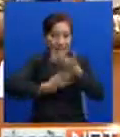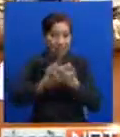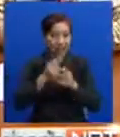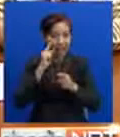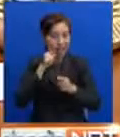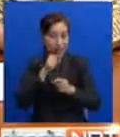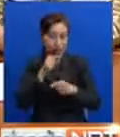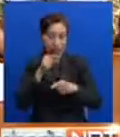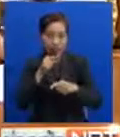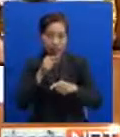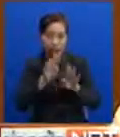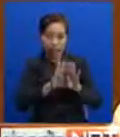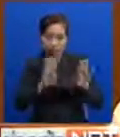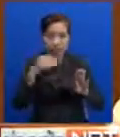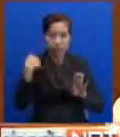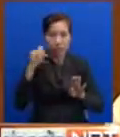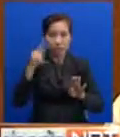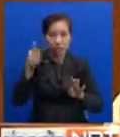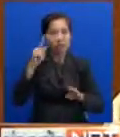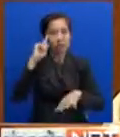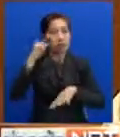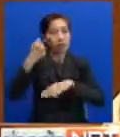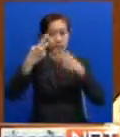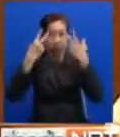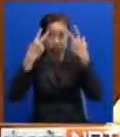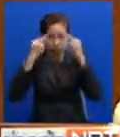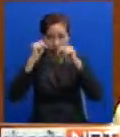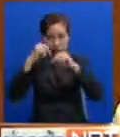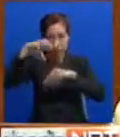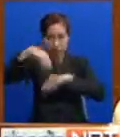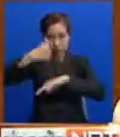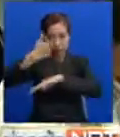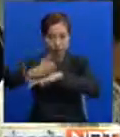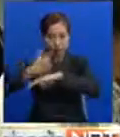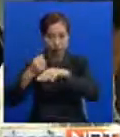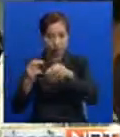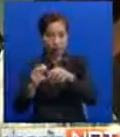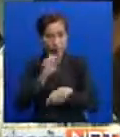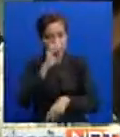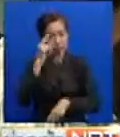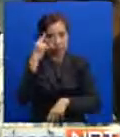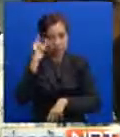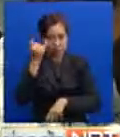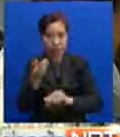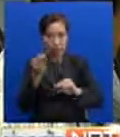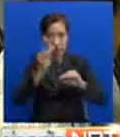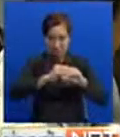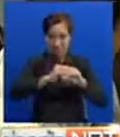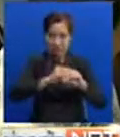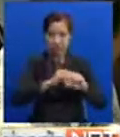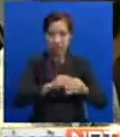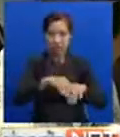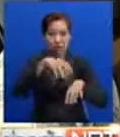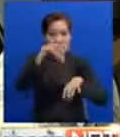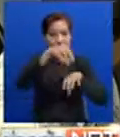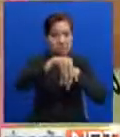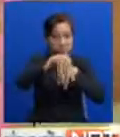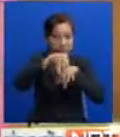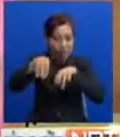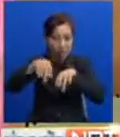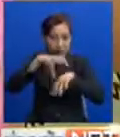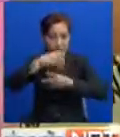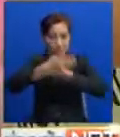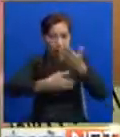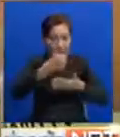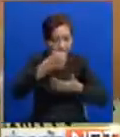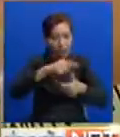ายกรัฐมนตรีนำมาเพิ่มช่องทางการเข้าถึงประชาชนให้มากขึ้นรวมถึงการจัดทำแอปพลิเคชันให้ประชาชนสามารถร้องเรียน